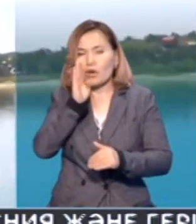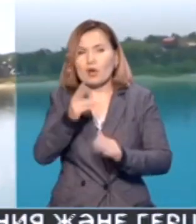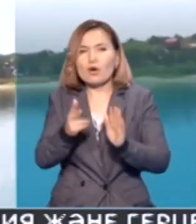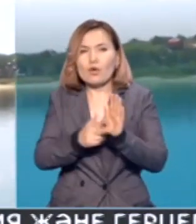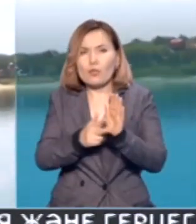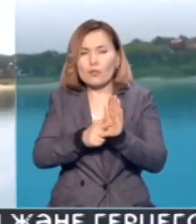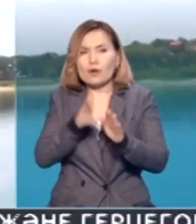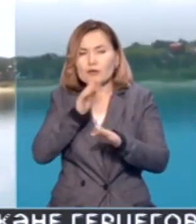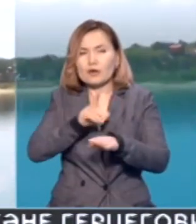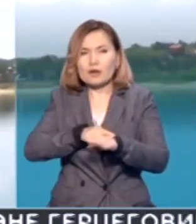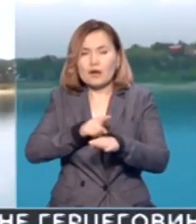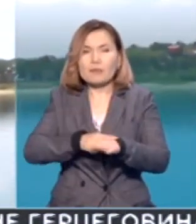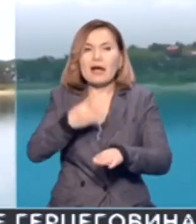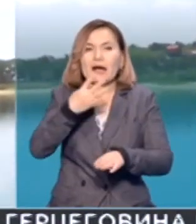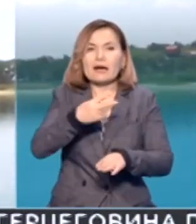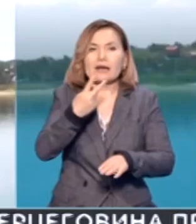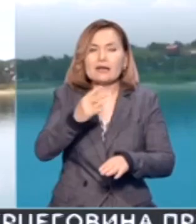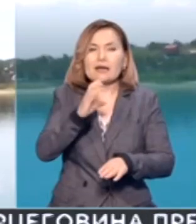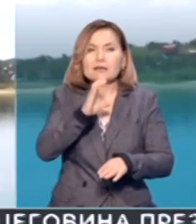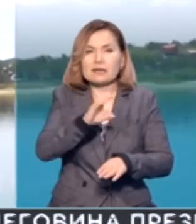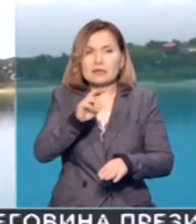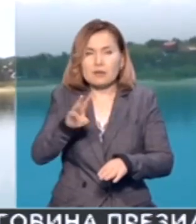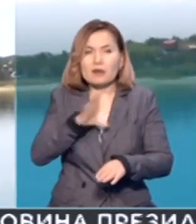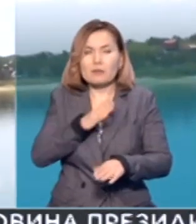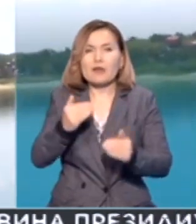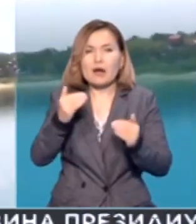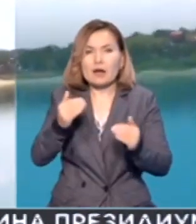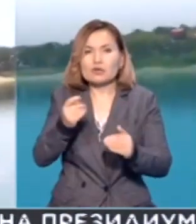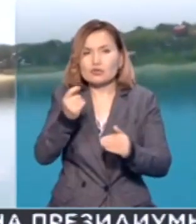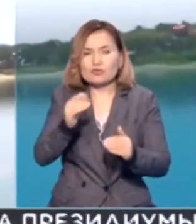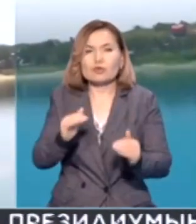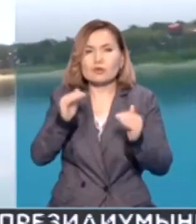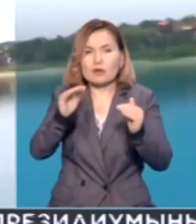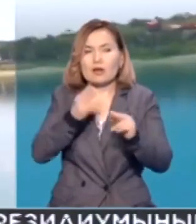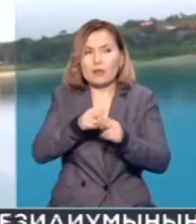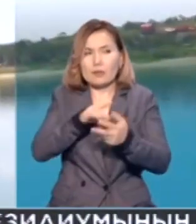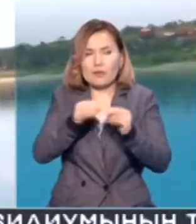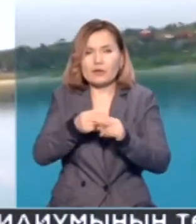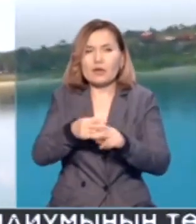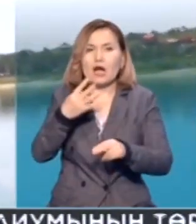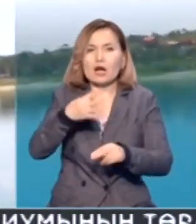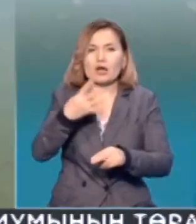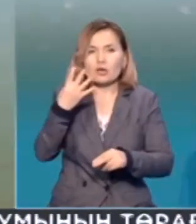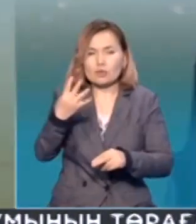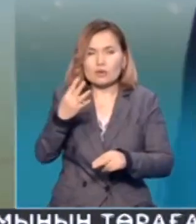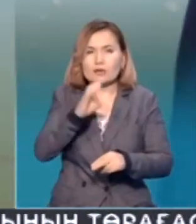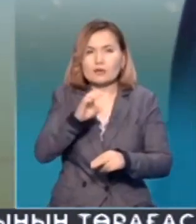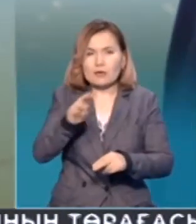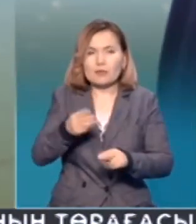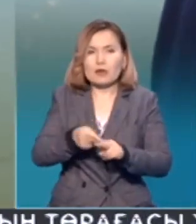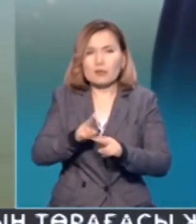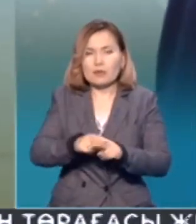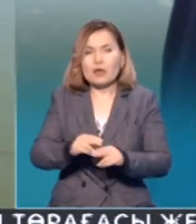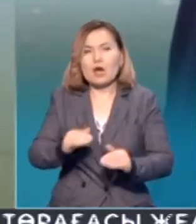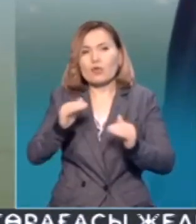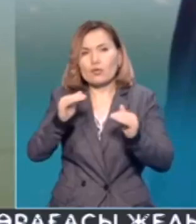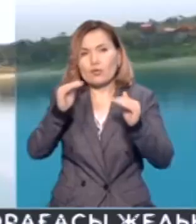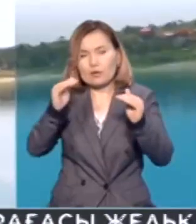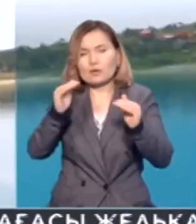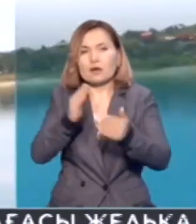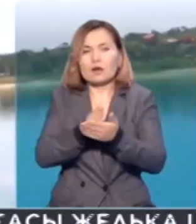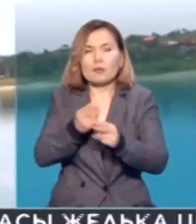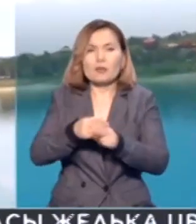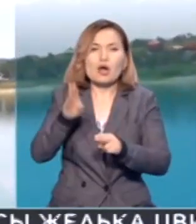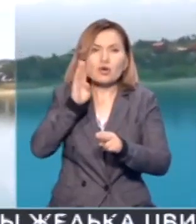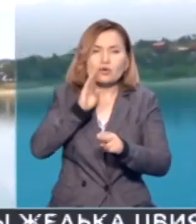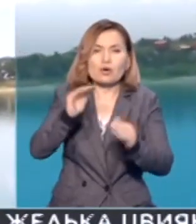8-де өлшегенімде 42 сантиметр болған. Қазір сәл көтерілген. Енді міне 44-ке жетті. Біртіндеп көтеріліп келеді. Судың